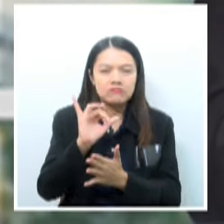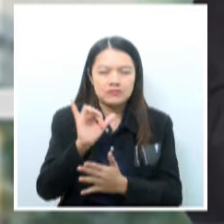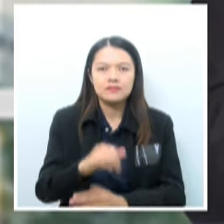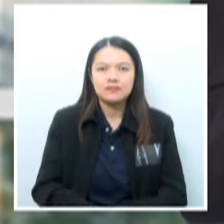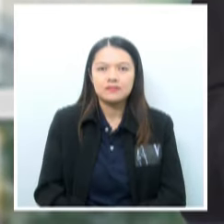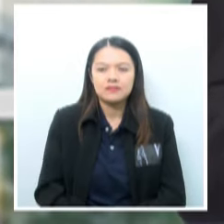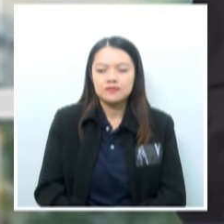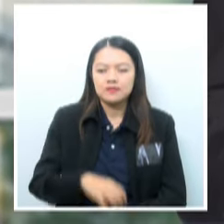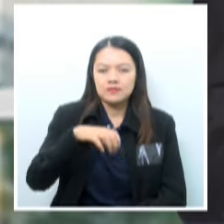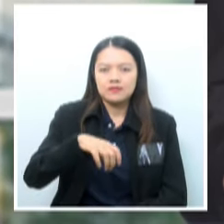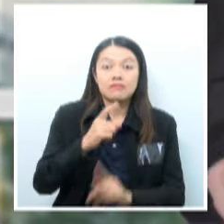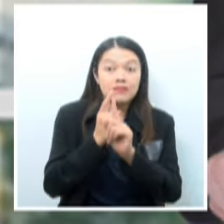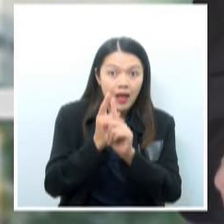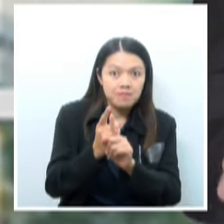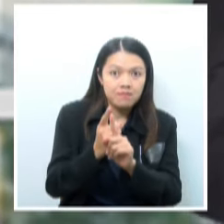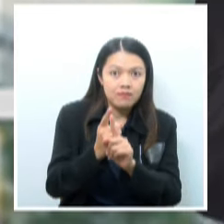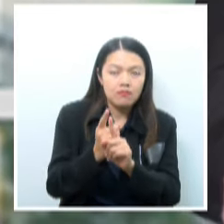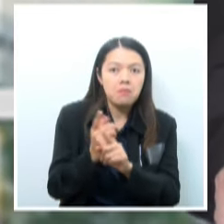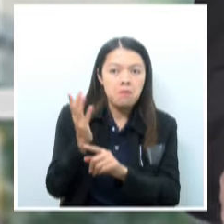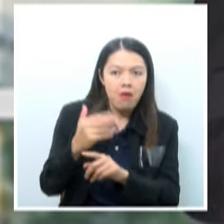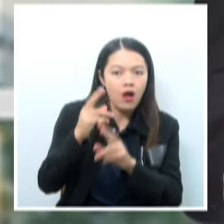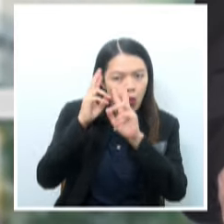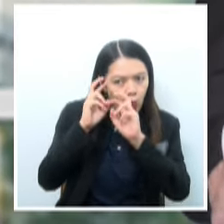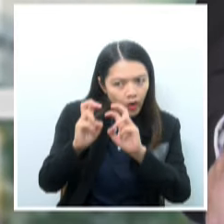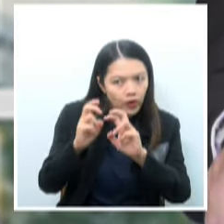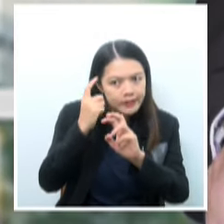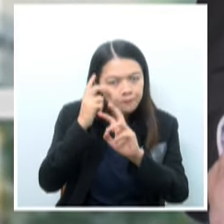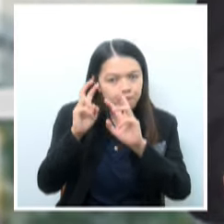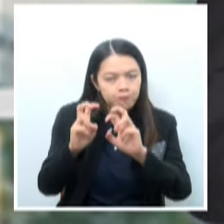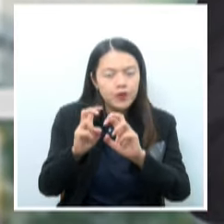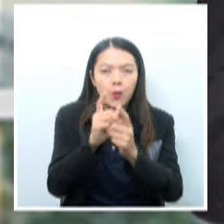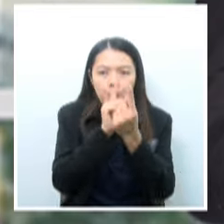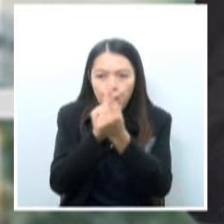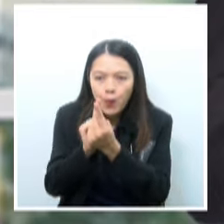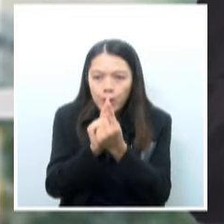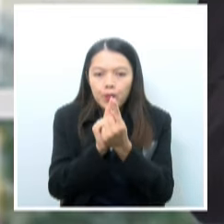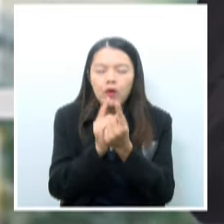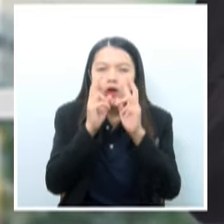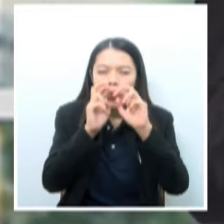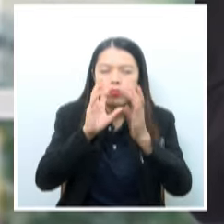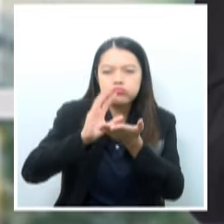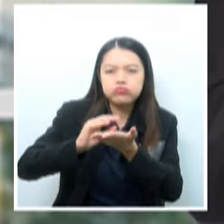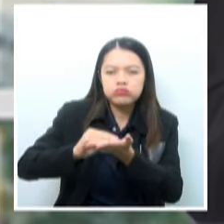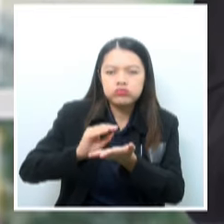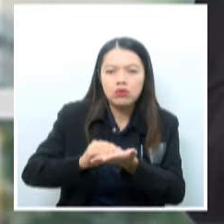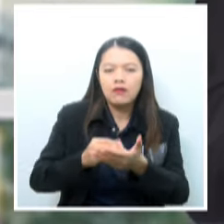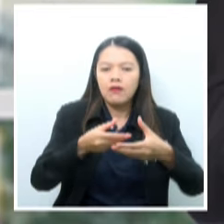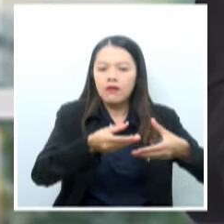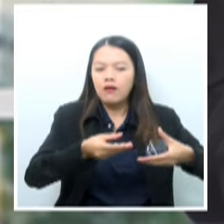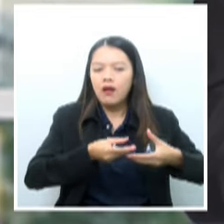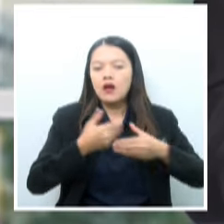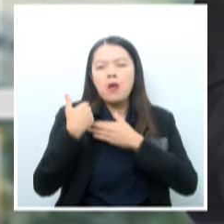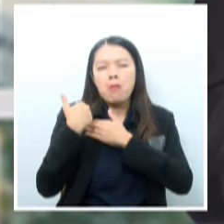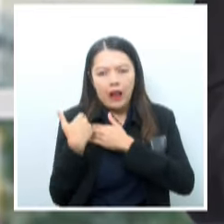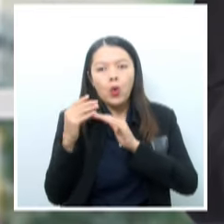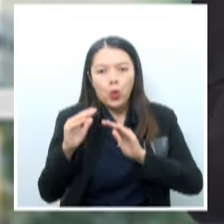มของสำนักติดตามได้มาวิเคราะห์นะครับพบว่าจากการที่ข้อมูลในการรายงานการลดภาระ